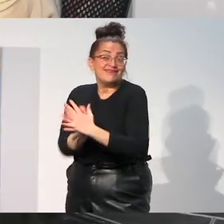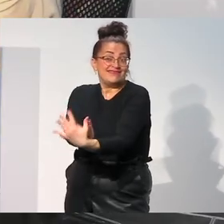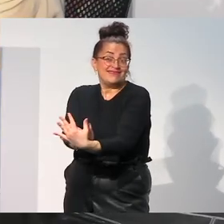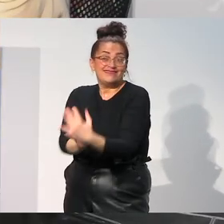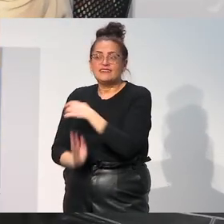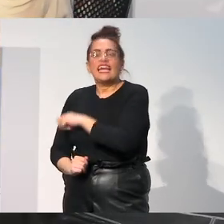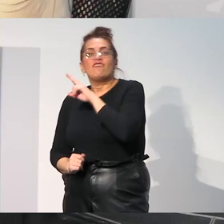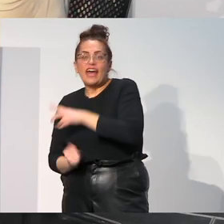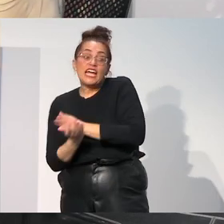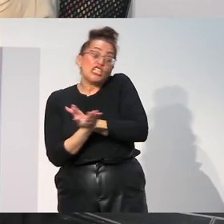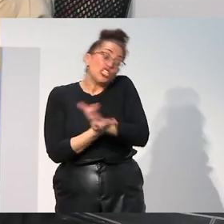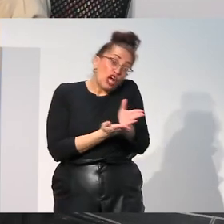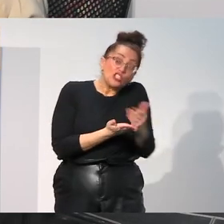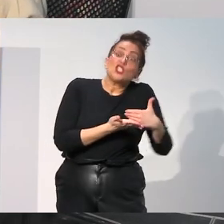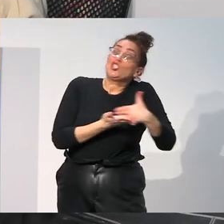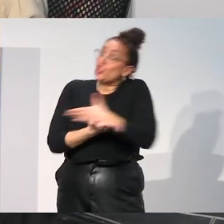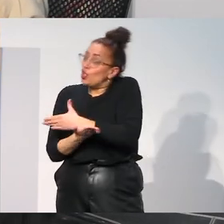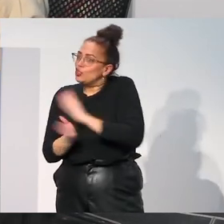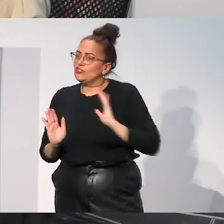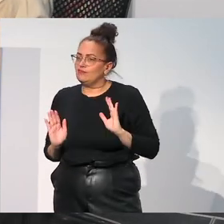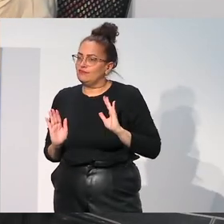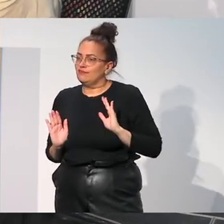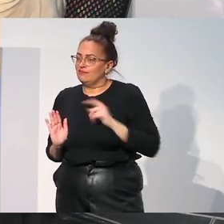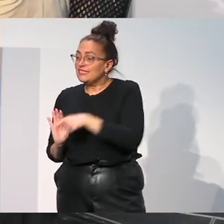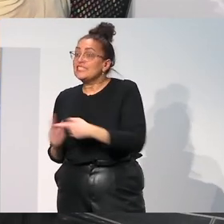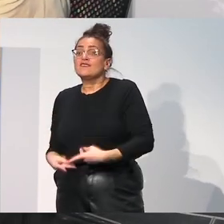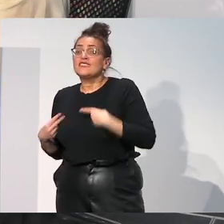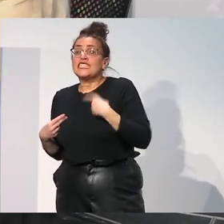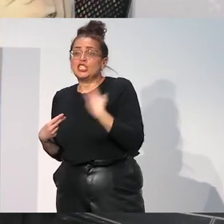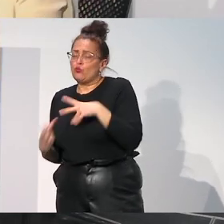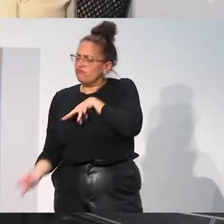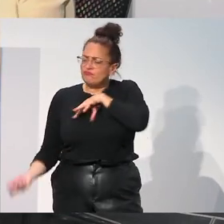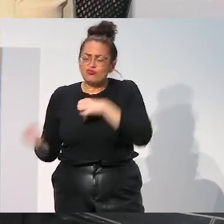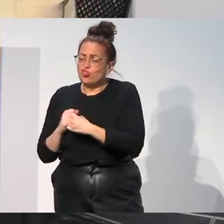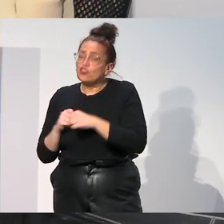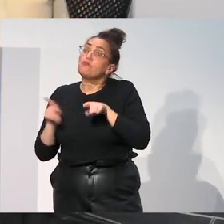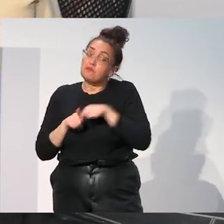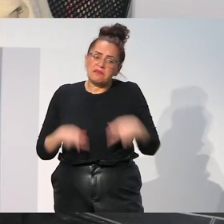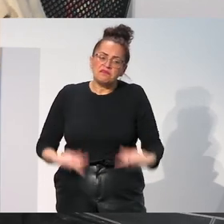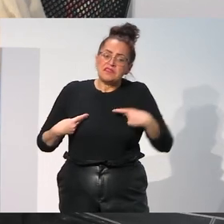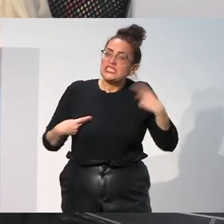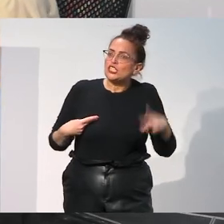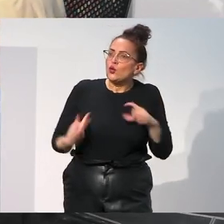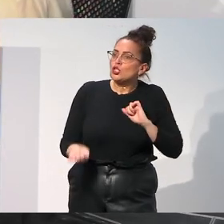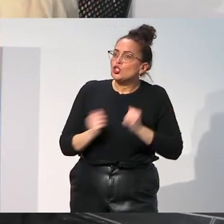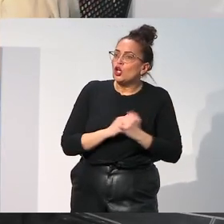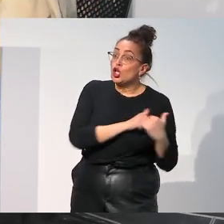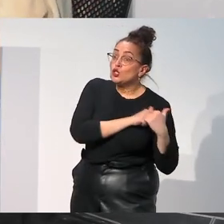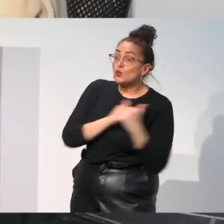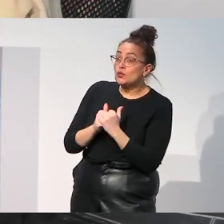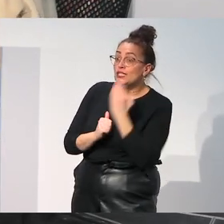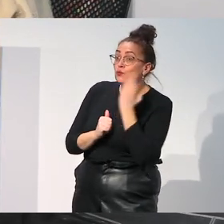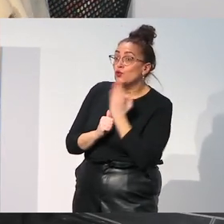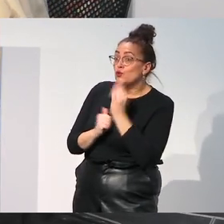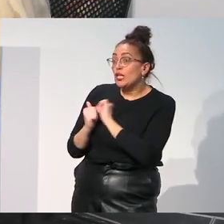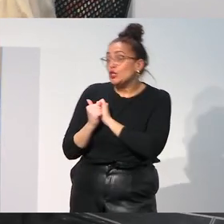conduite. C'est-à-dire que Auguste change sa vie, et le pingouin aussi. C'est-à-dire qu'en fonction des besoins, alors plus des besoins du